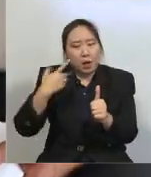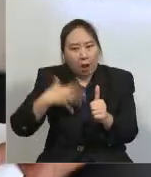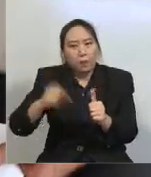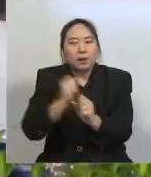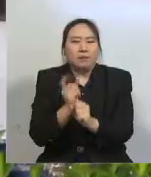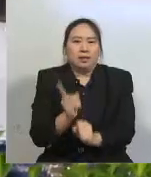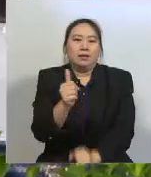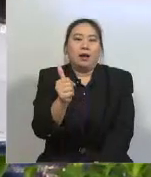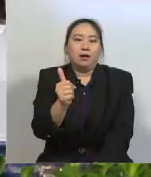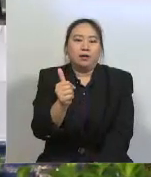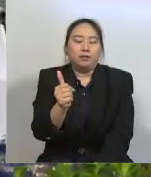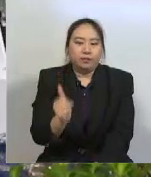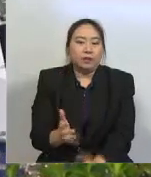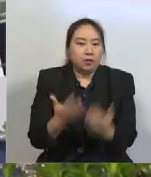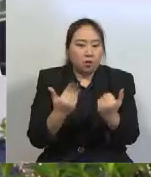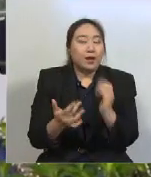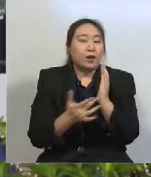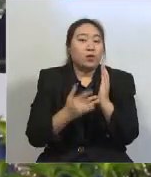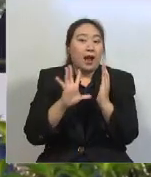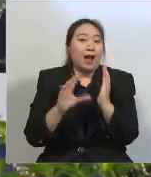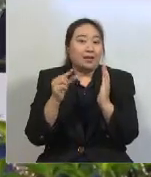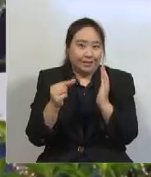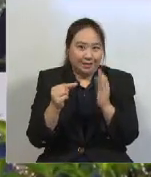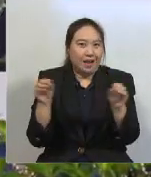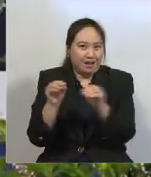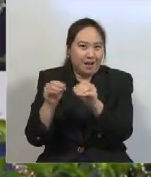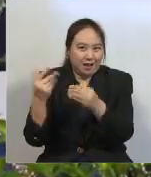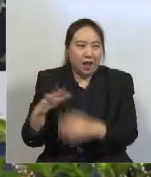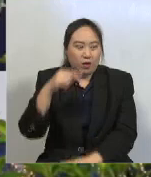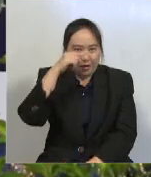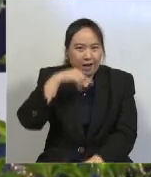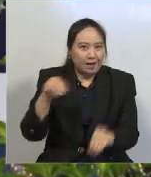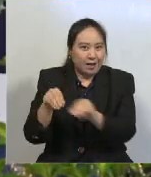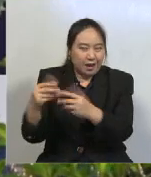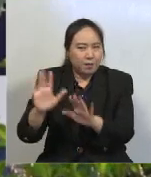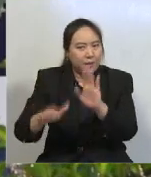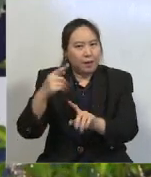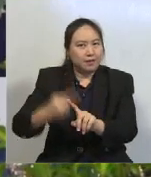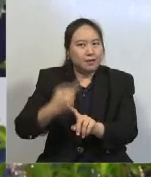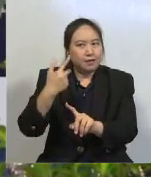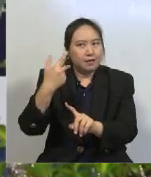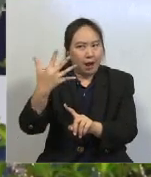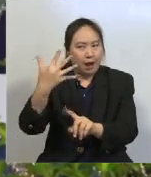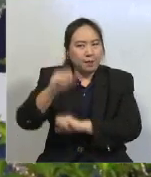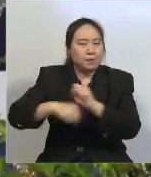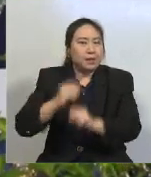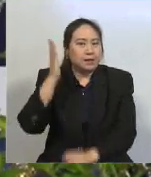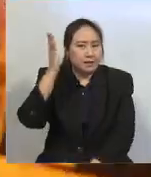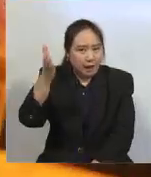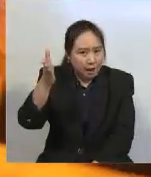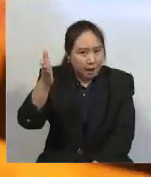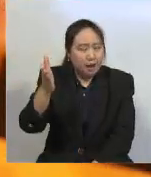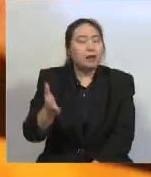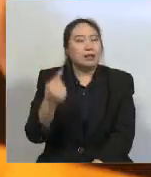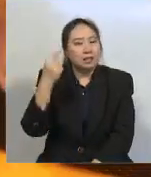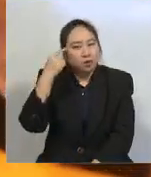จริงด้วยนะคะแล้วยิ่งเทคโนโลยี 5G กำลังจะเกิดขึ้นในประเทศไทยภายในเดือนพฤษภาคมปีหน้านี้แล้ว